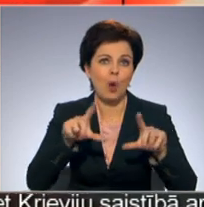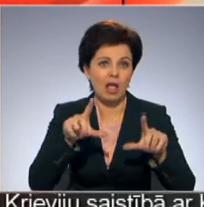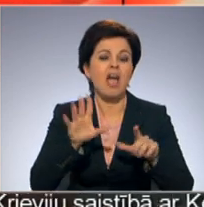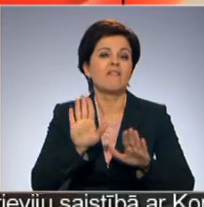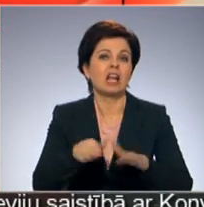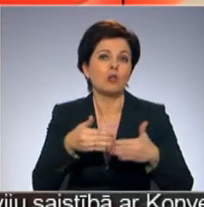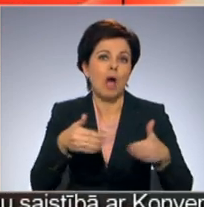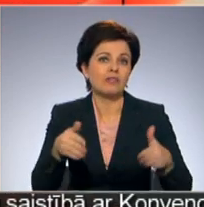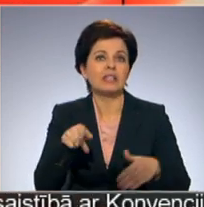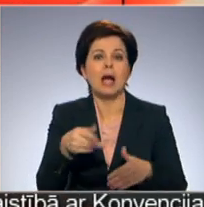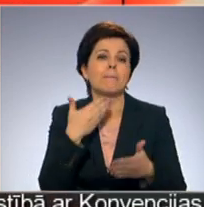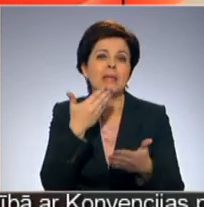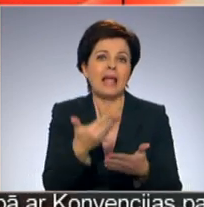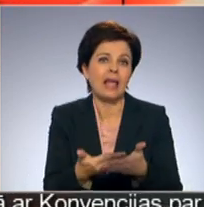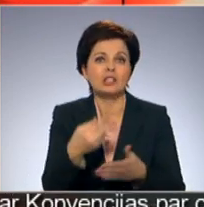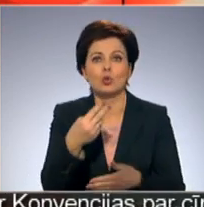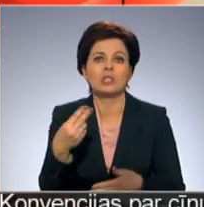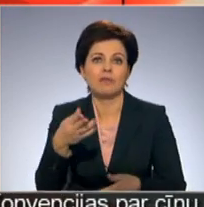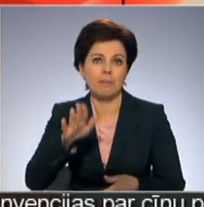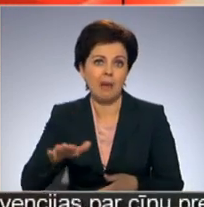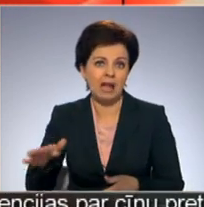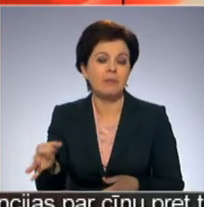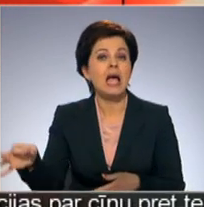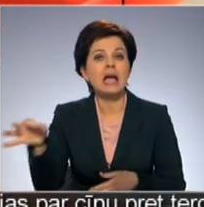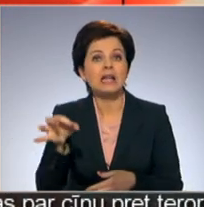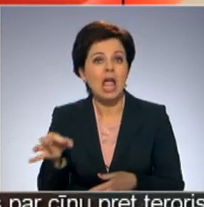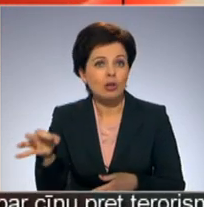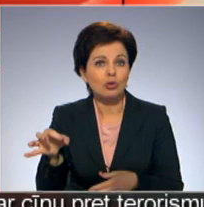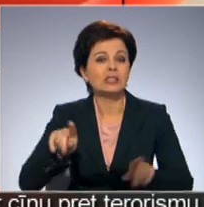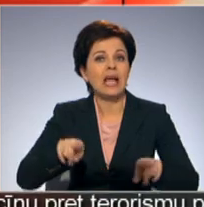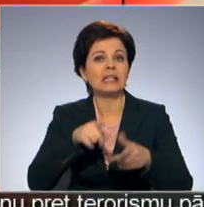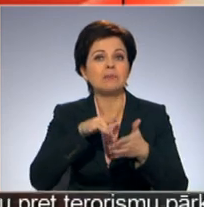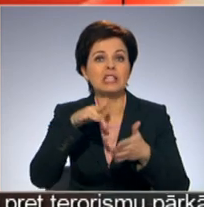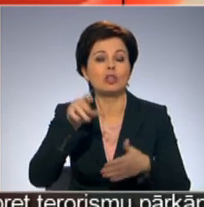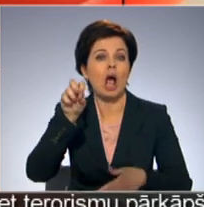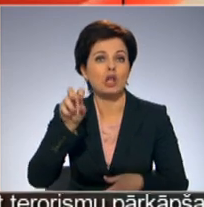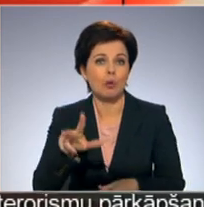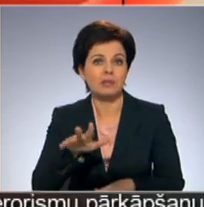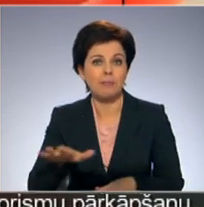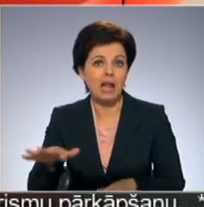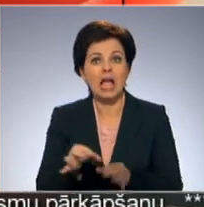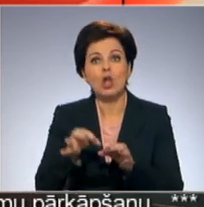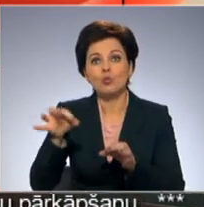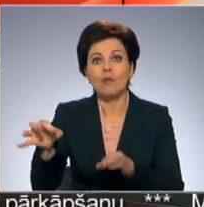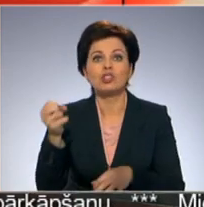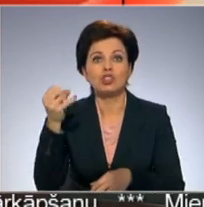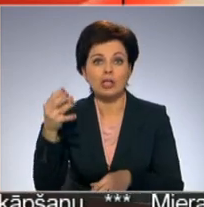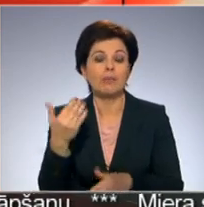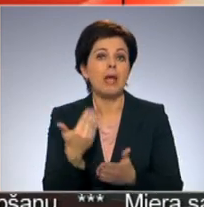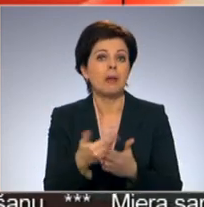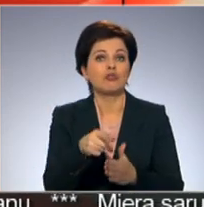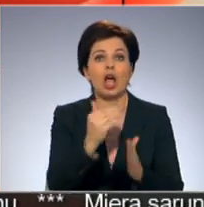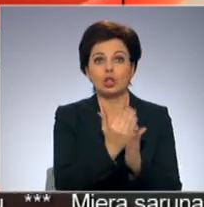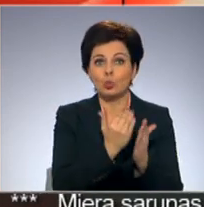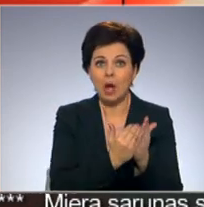skolēni, reģionālās nozīmes attīstības centros 18, bet novados 14 skolēni. Ja šādu noteikumu tiktu pieņemt,